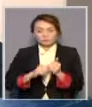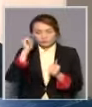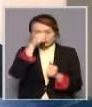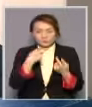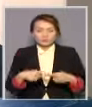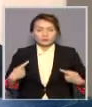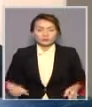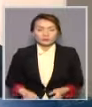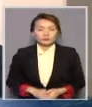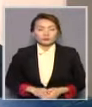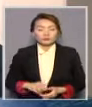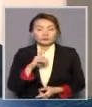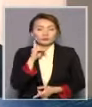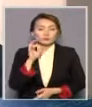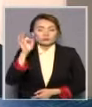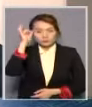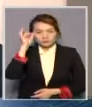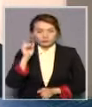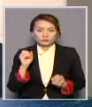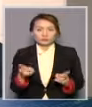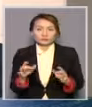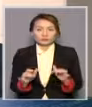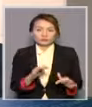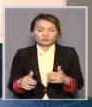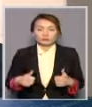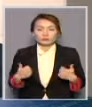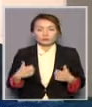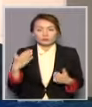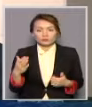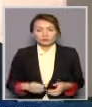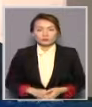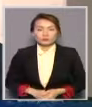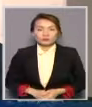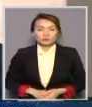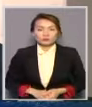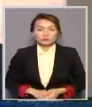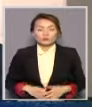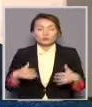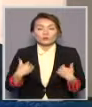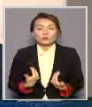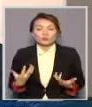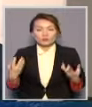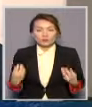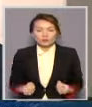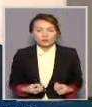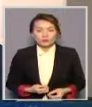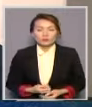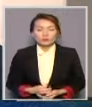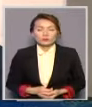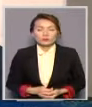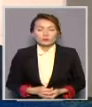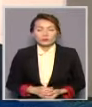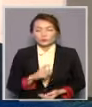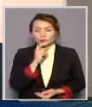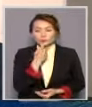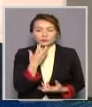әртүрлі форматта жастардың есінде сақтау үшін өткізуге тырысып жүрміз. Енді бұл қайғылы оқиғалар біздің ел үшін қасіретті